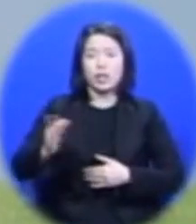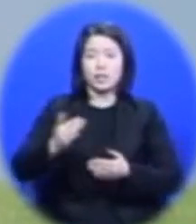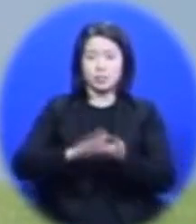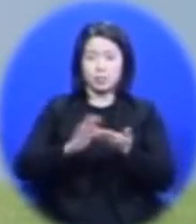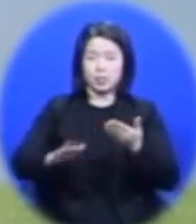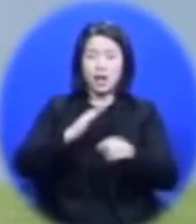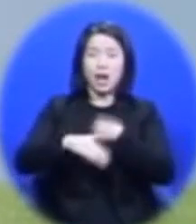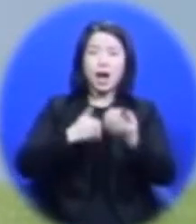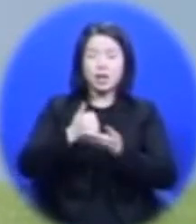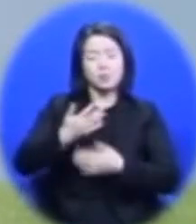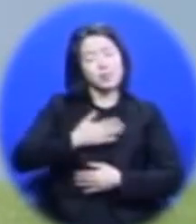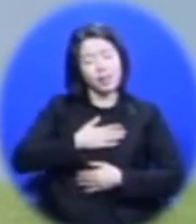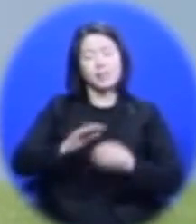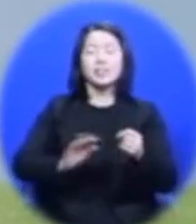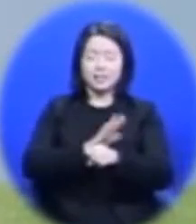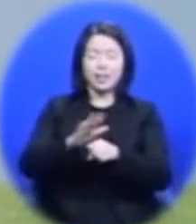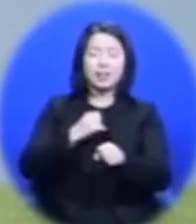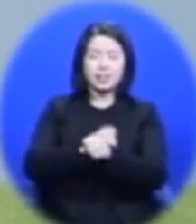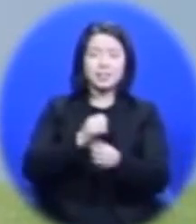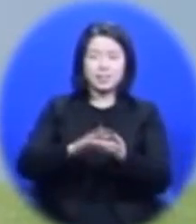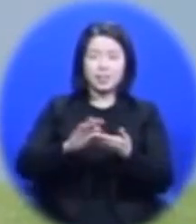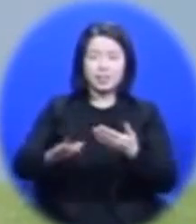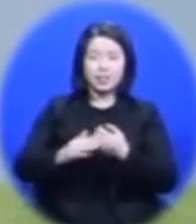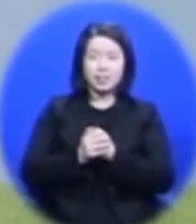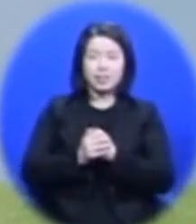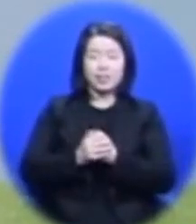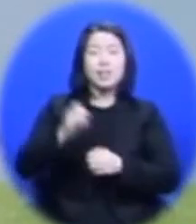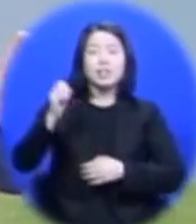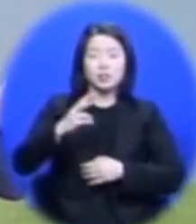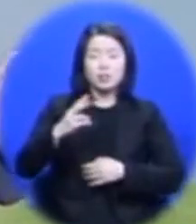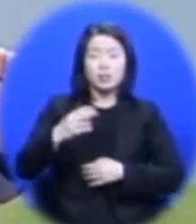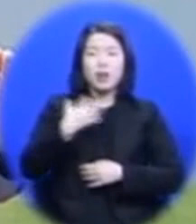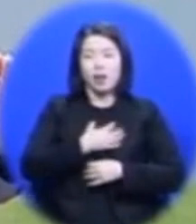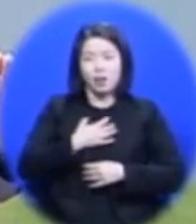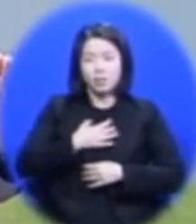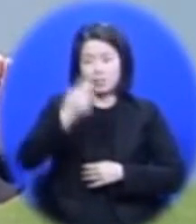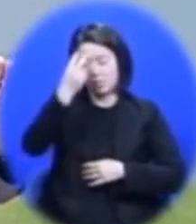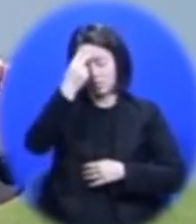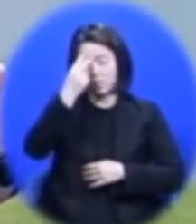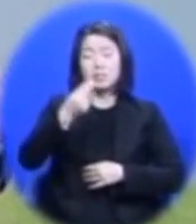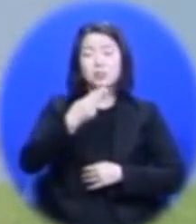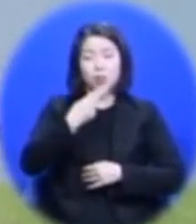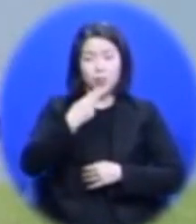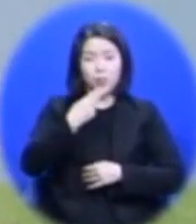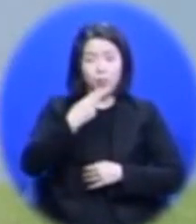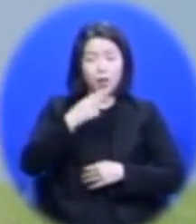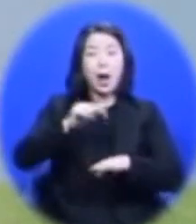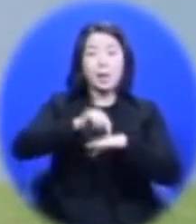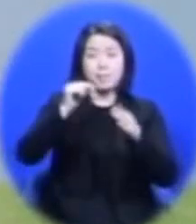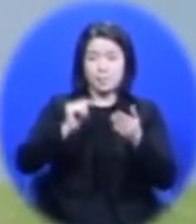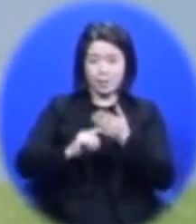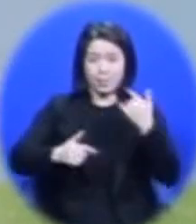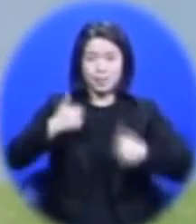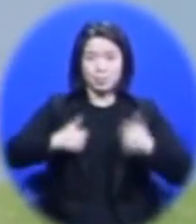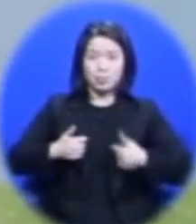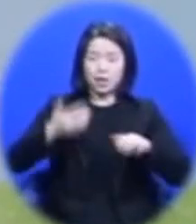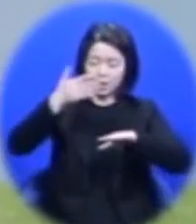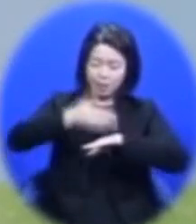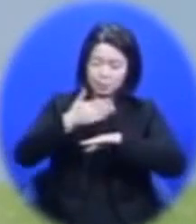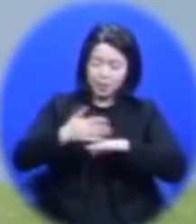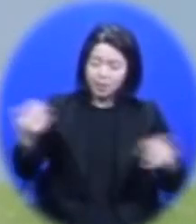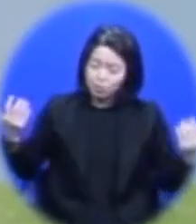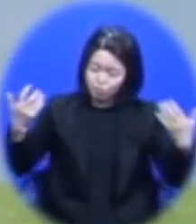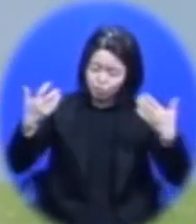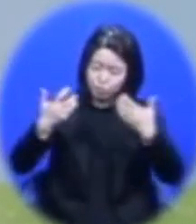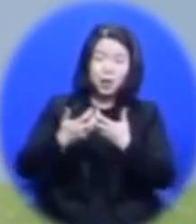하나님이 나를 사랑하신다. 그래서 걱정과 근심이 없고 마음이 기쁨과 감사가 충만한 삶을